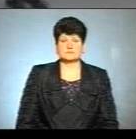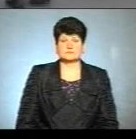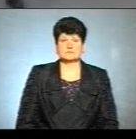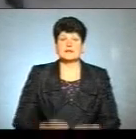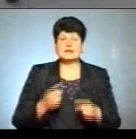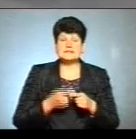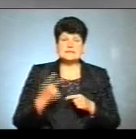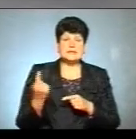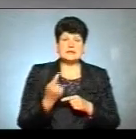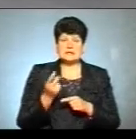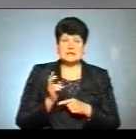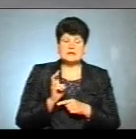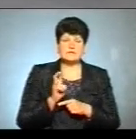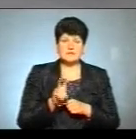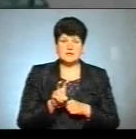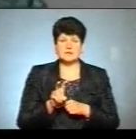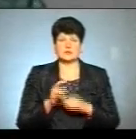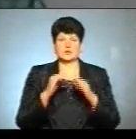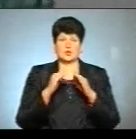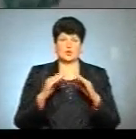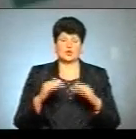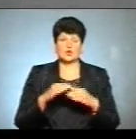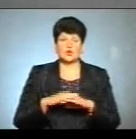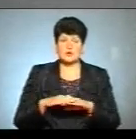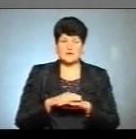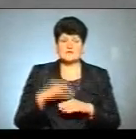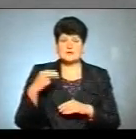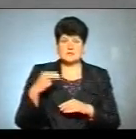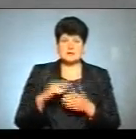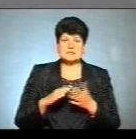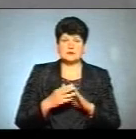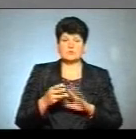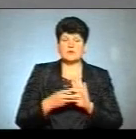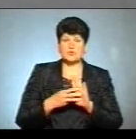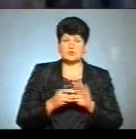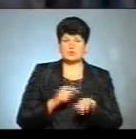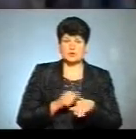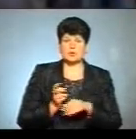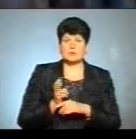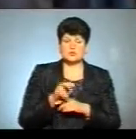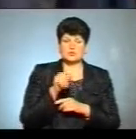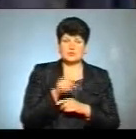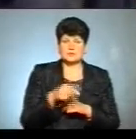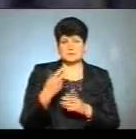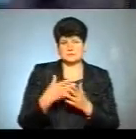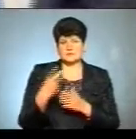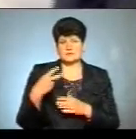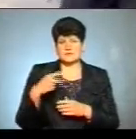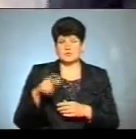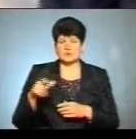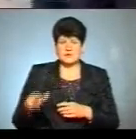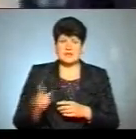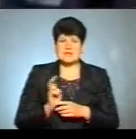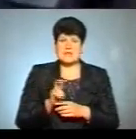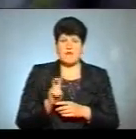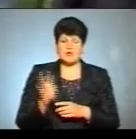Це єдиний вхід до критого ринку у Запоріжжі. Станом на 8 годину туди прийшло близько 20 осіб. На вході